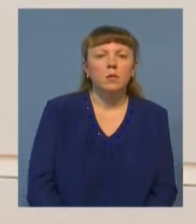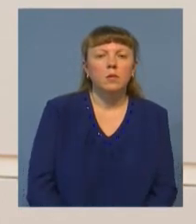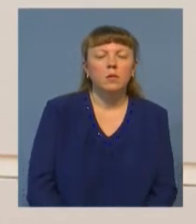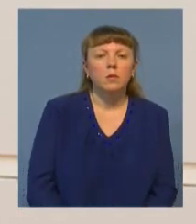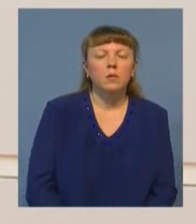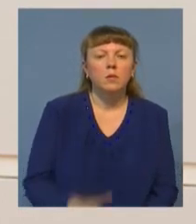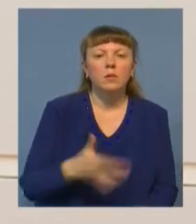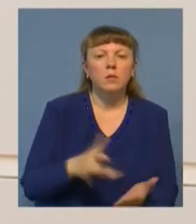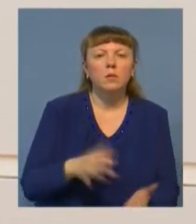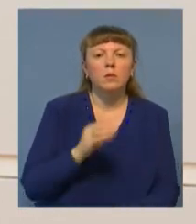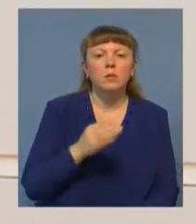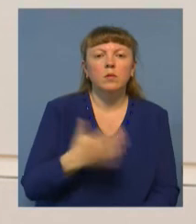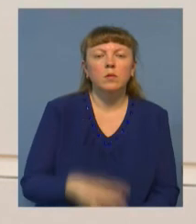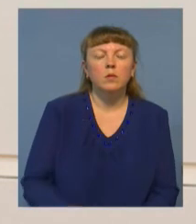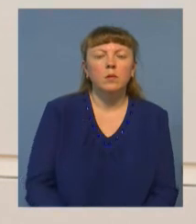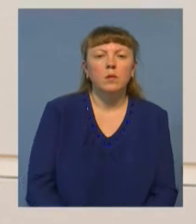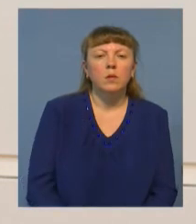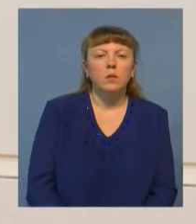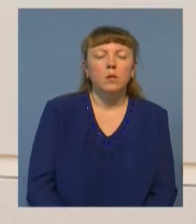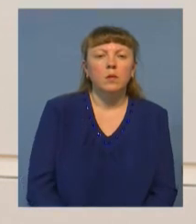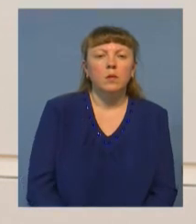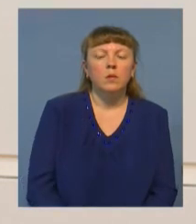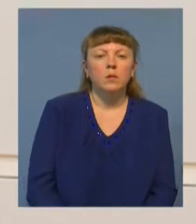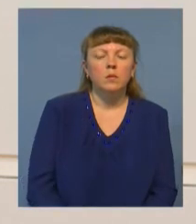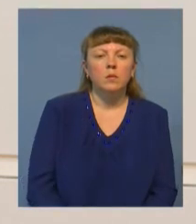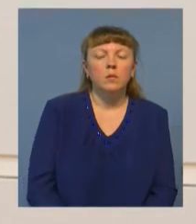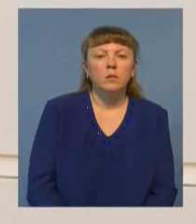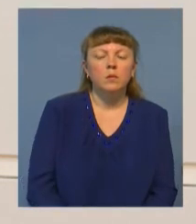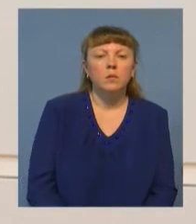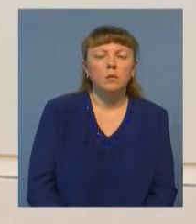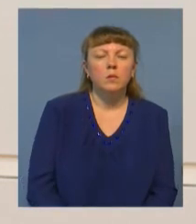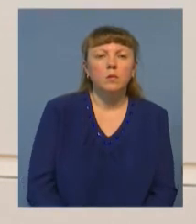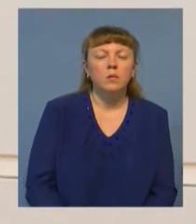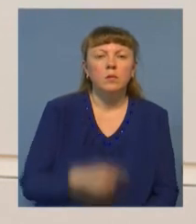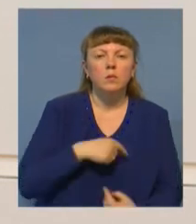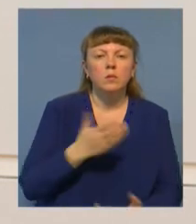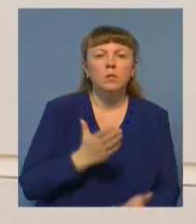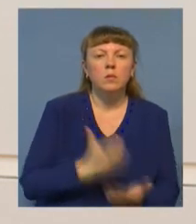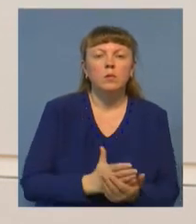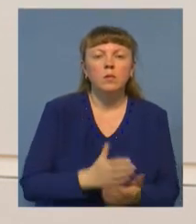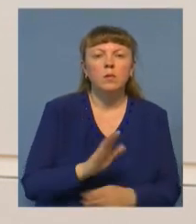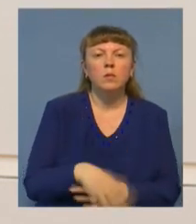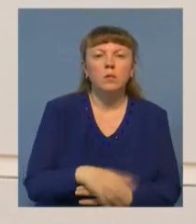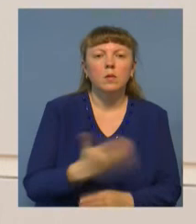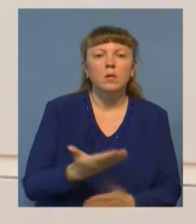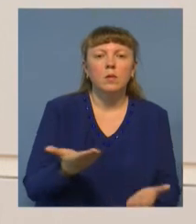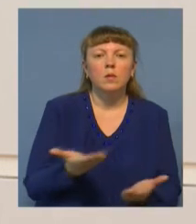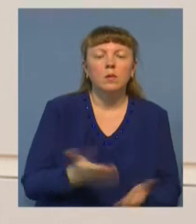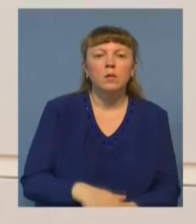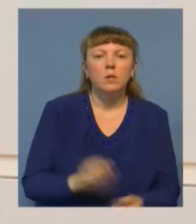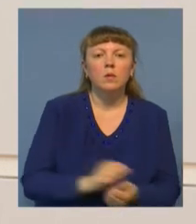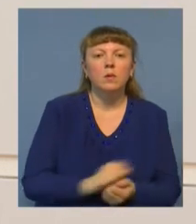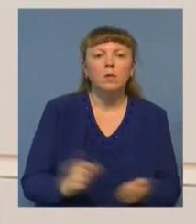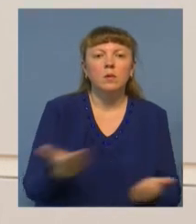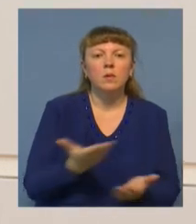высчитали, рассчитали стаж. Угу. И если имеются в данной трудовой книжке либо при отсутствии ее какие-либо